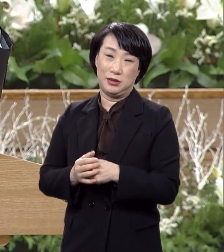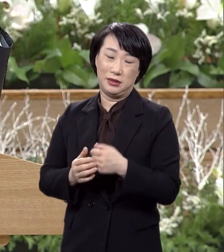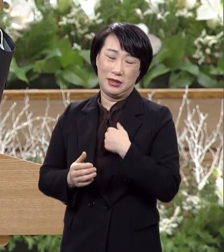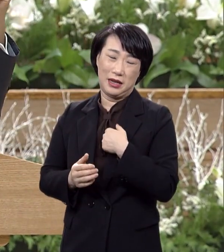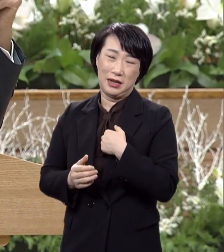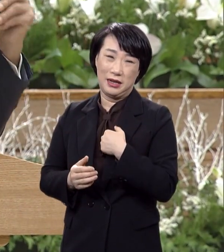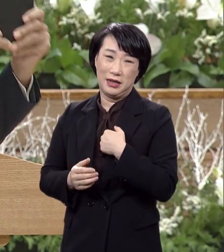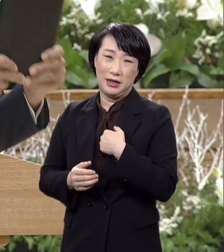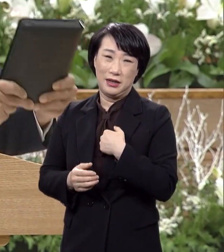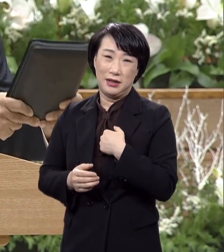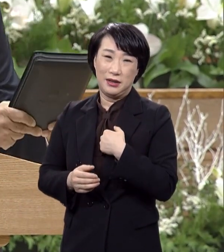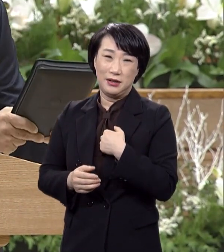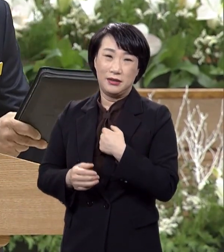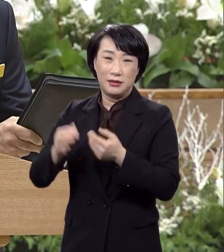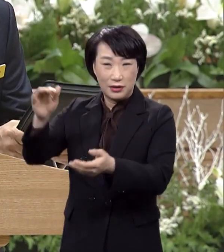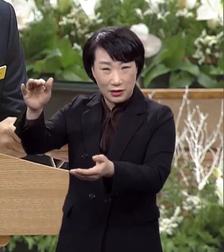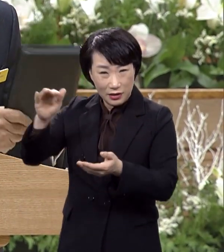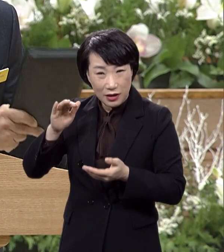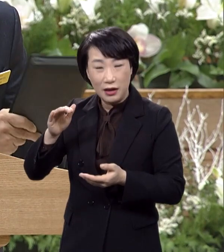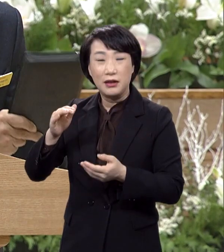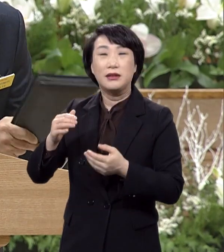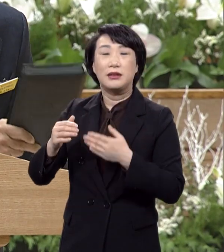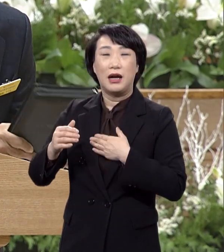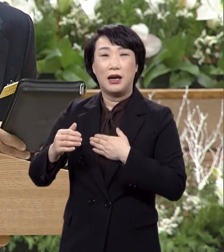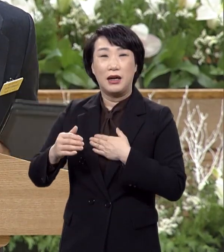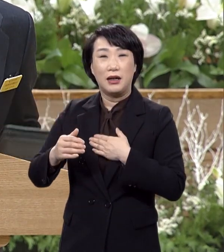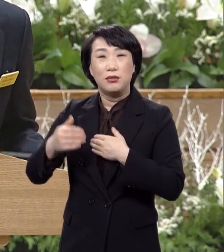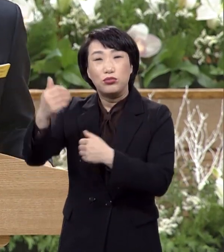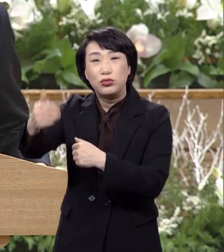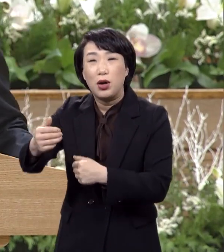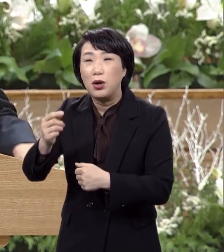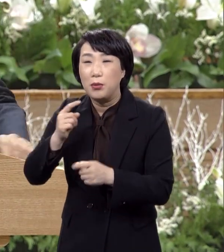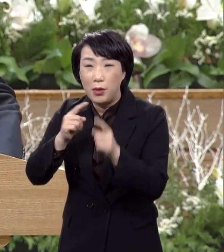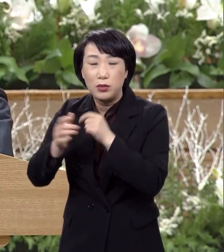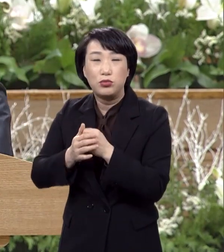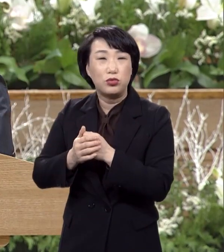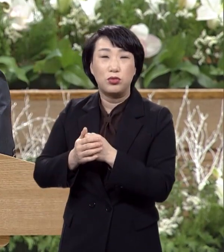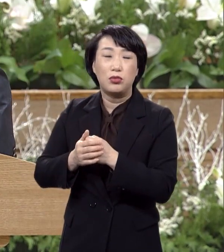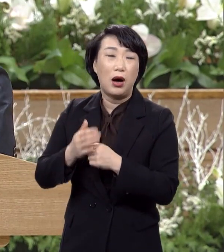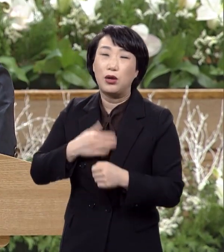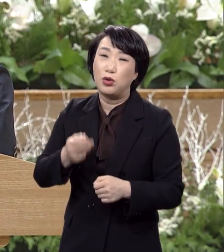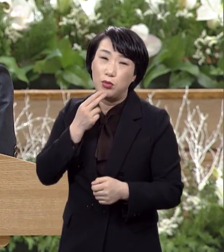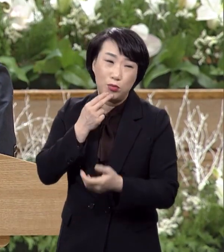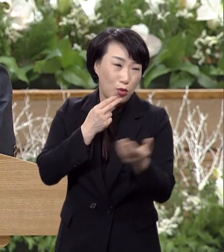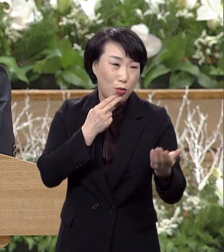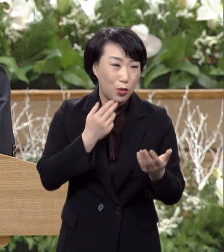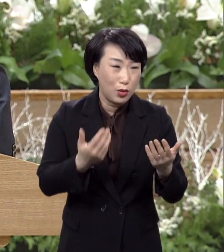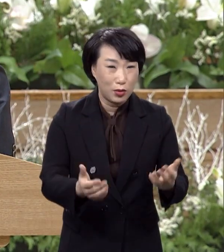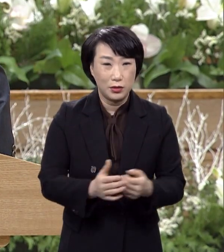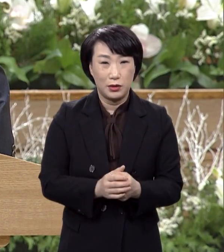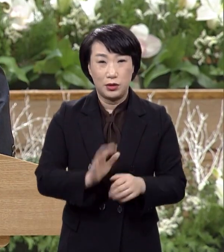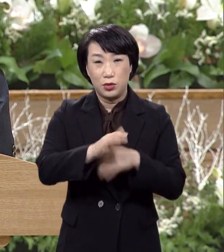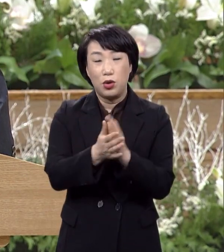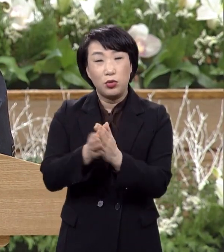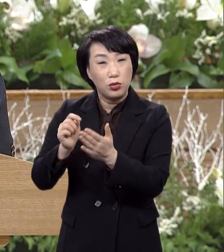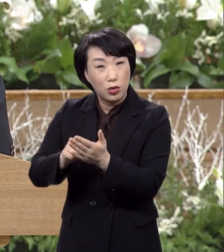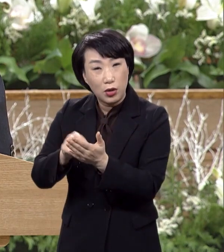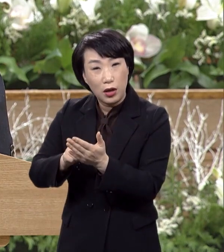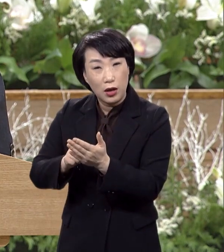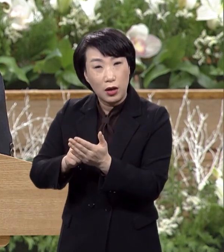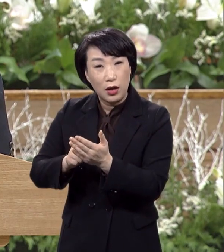내게 애절하게 당부하는 소리로 들려지지 아니하면 우리는 성경 속에